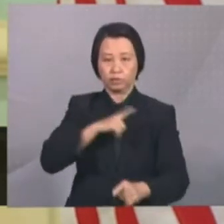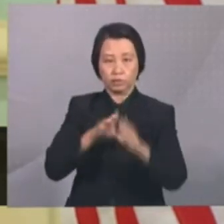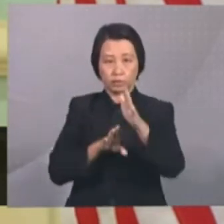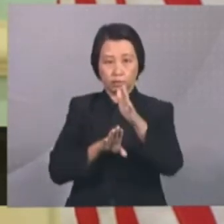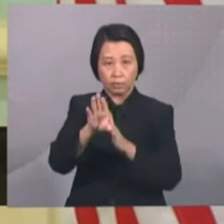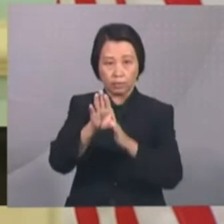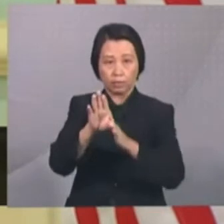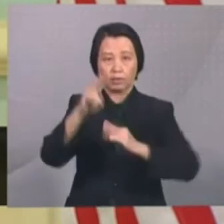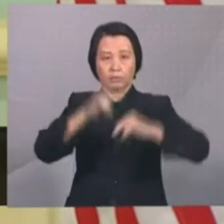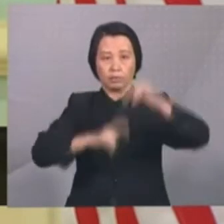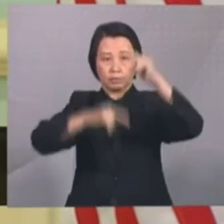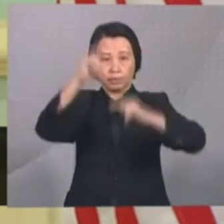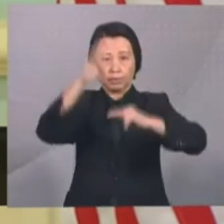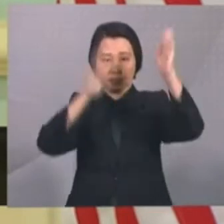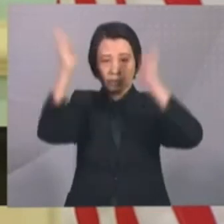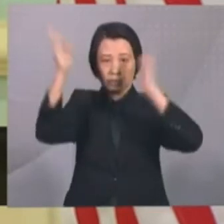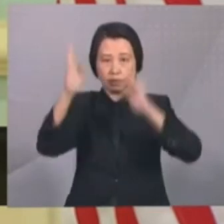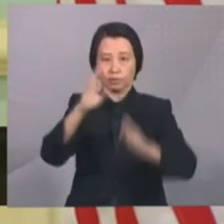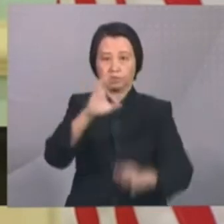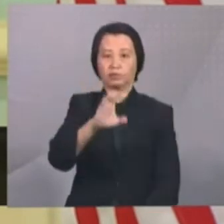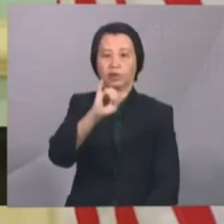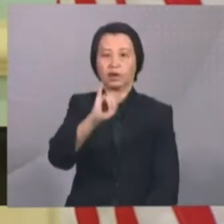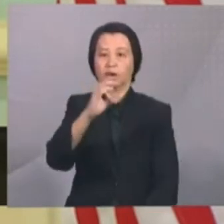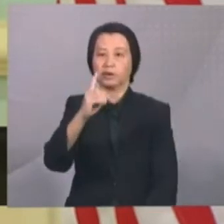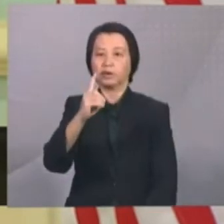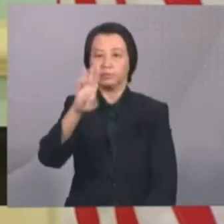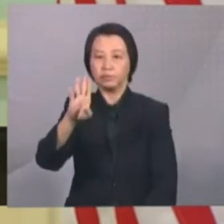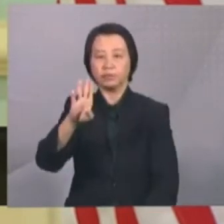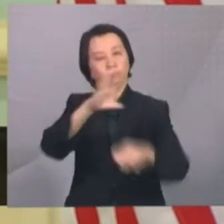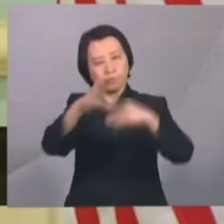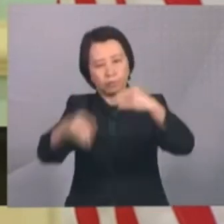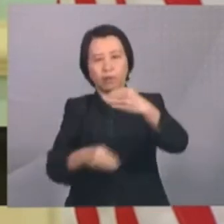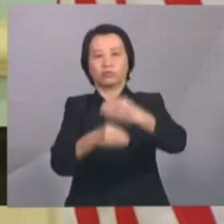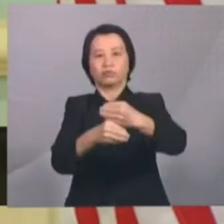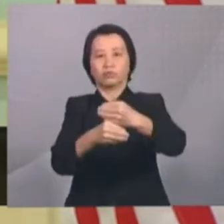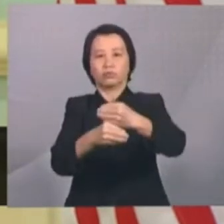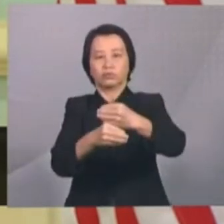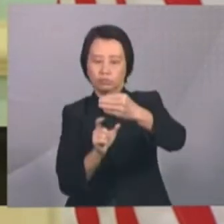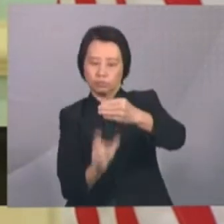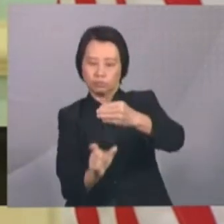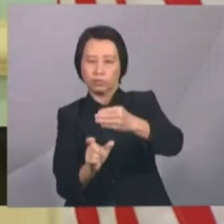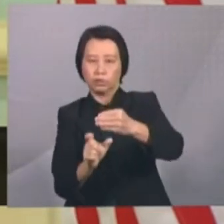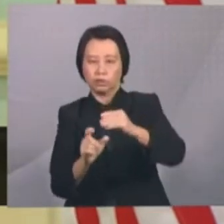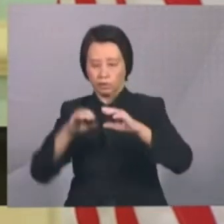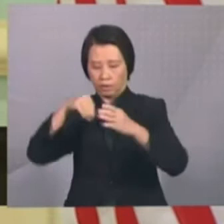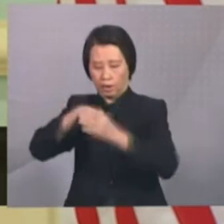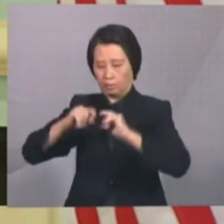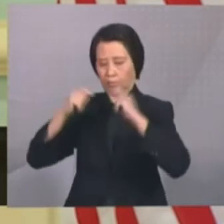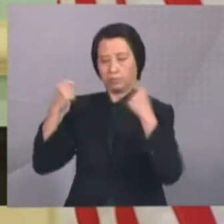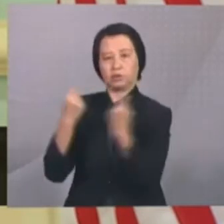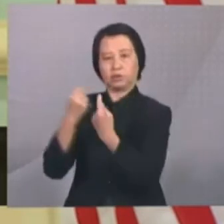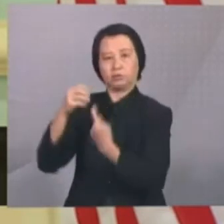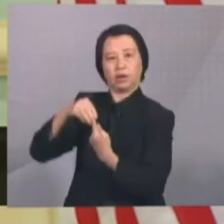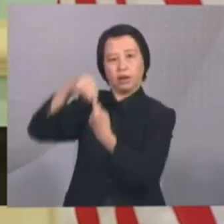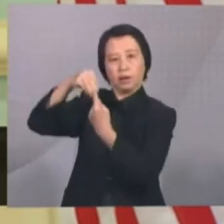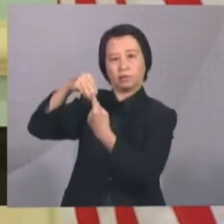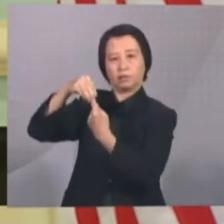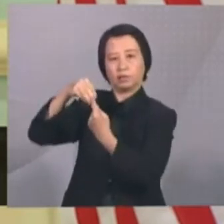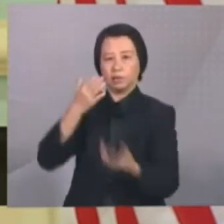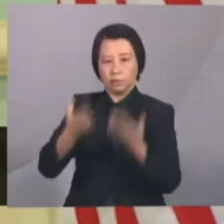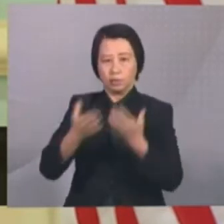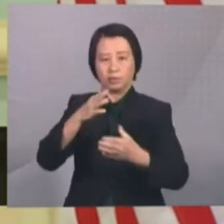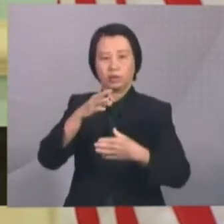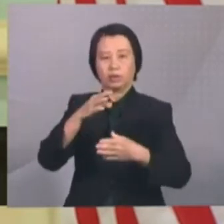industri pembelaan Indonesia ataupun ydbi juga dimasukkan di dalam spesies tes positif dan mungkin